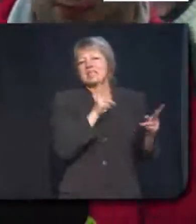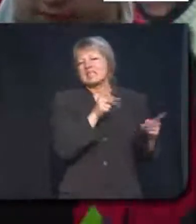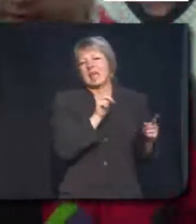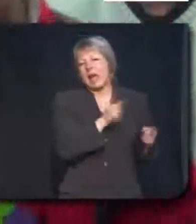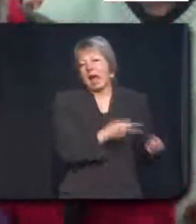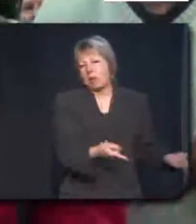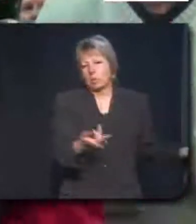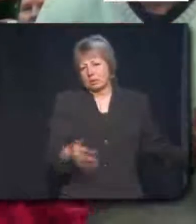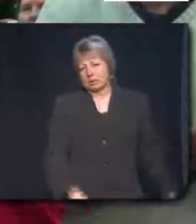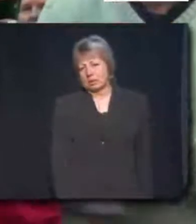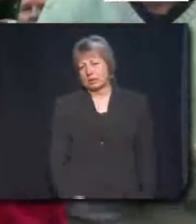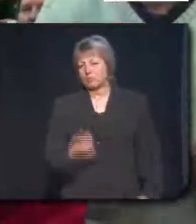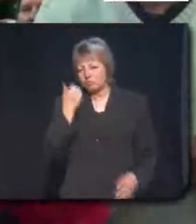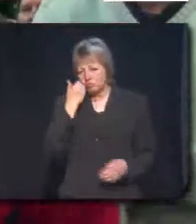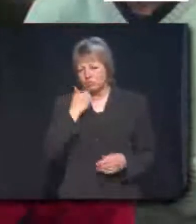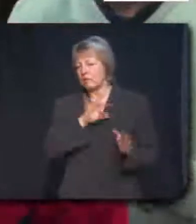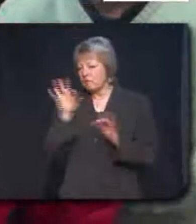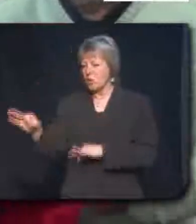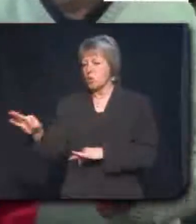Dank